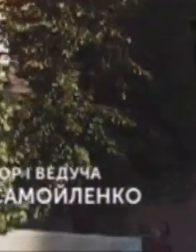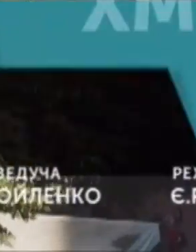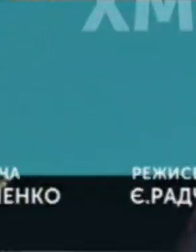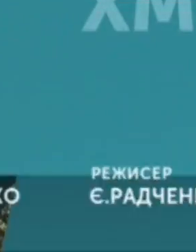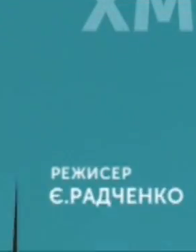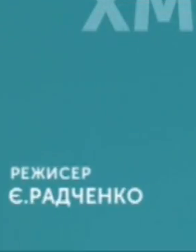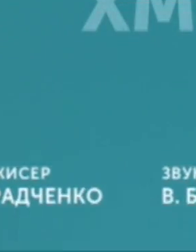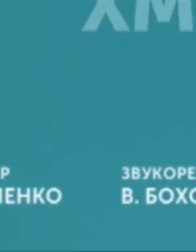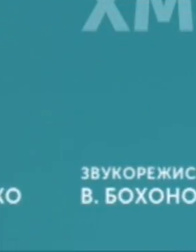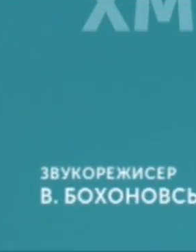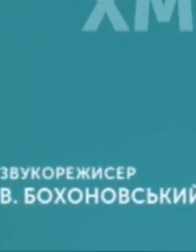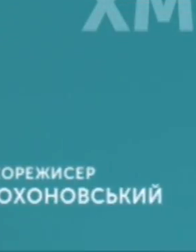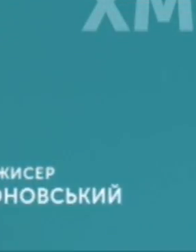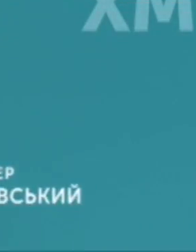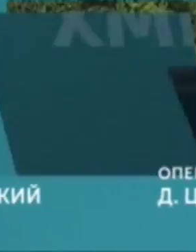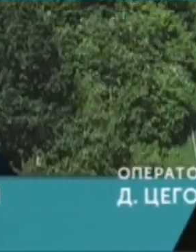Дякую.